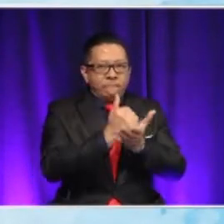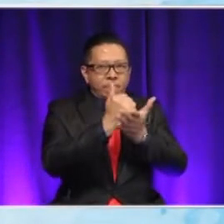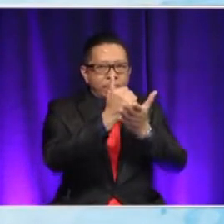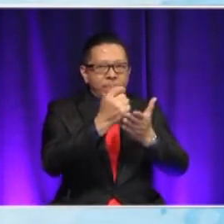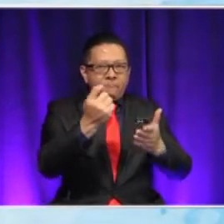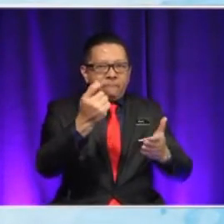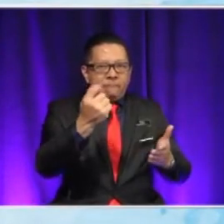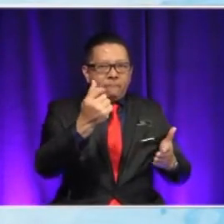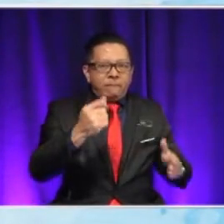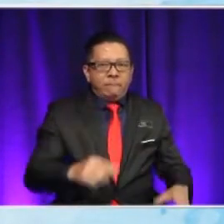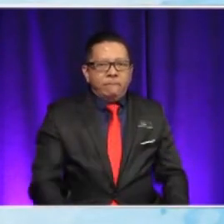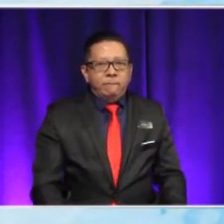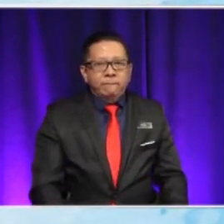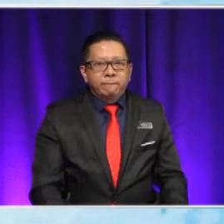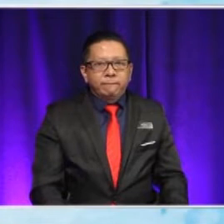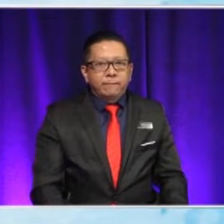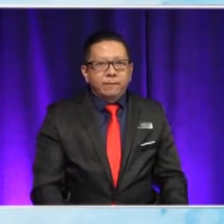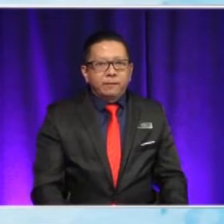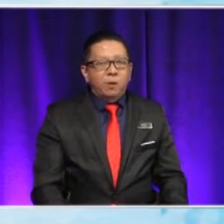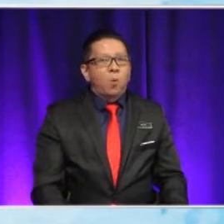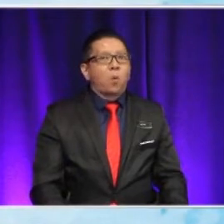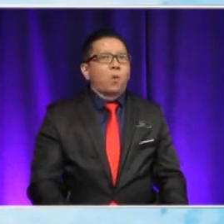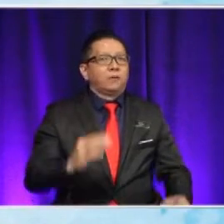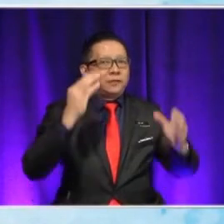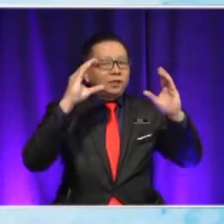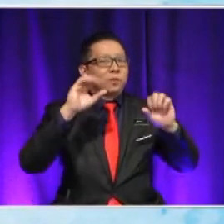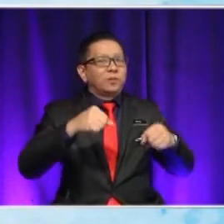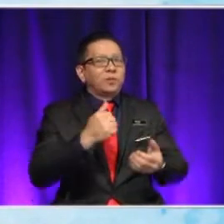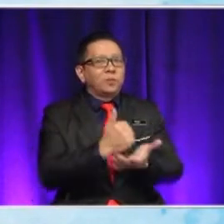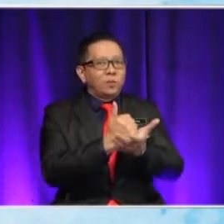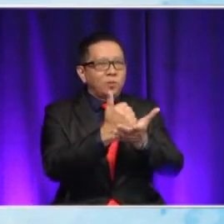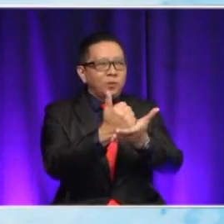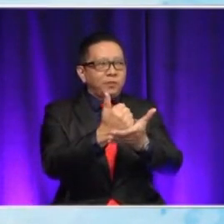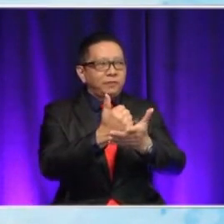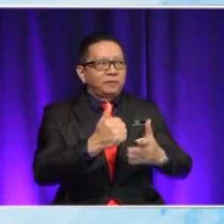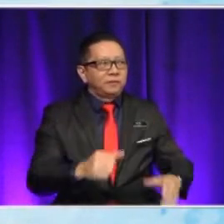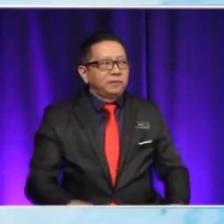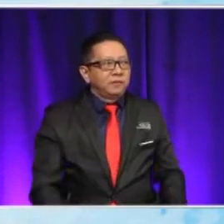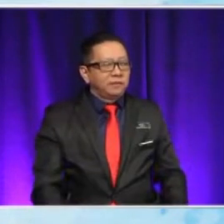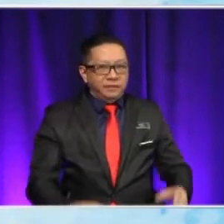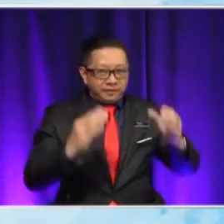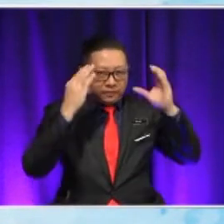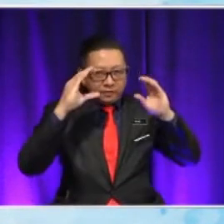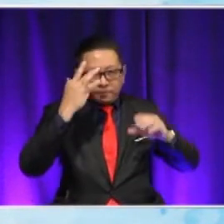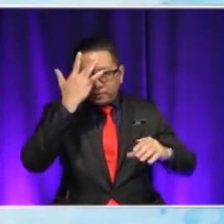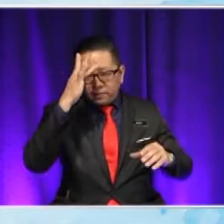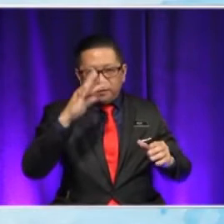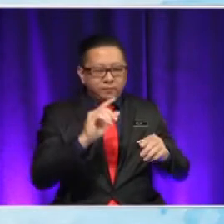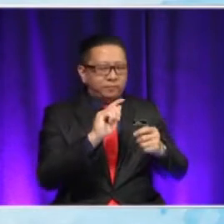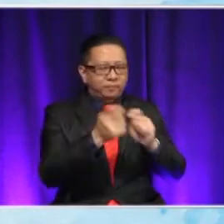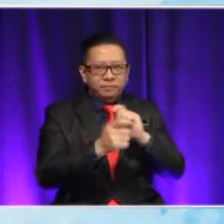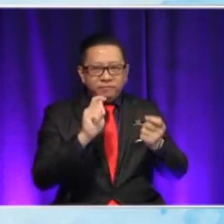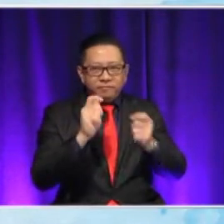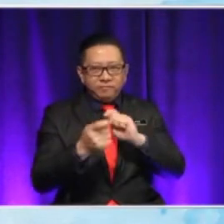bantu model Gazebo macamnya ada yang gede ada pemilihan liur ada masuk ada keluar